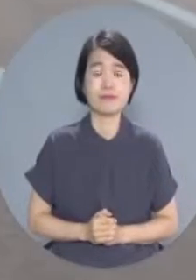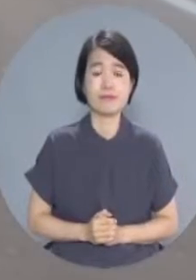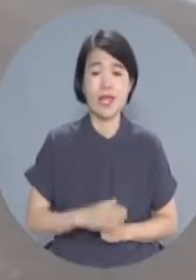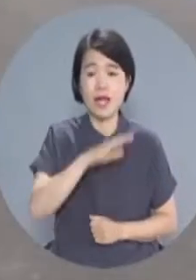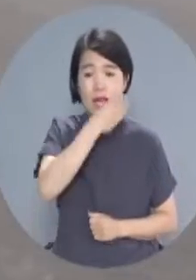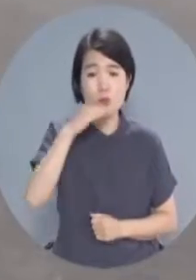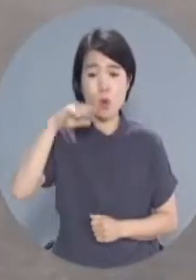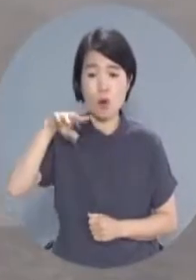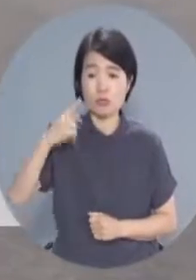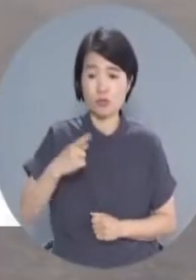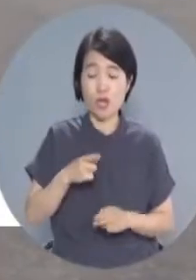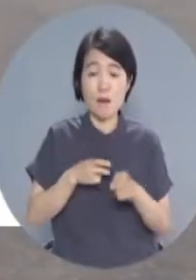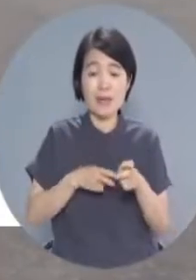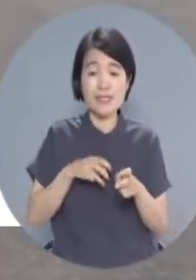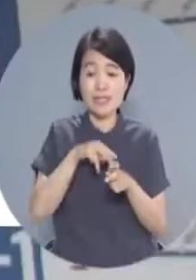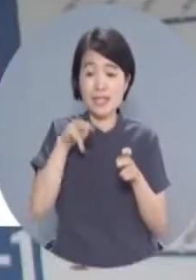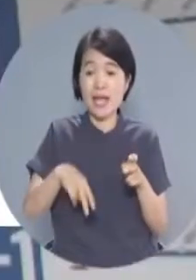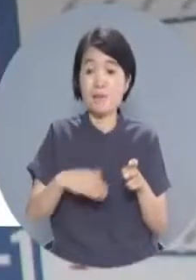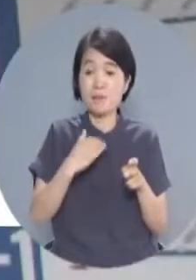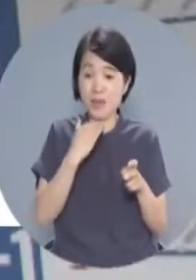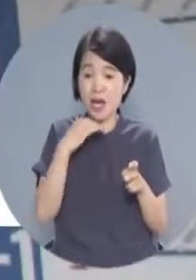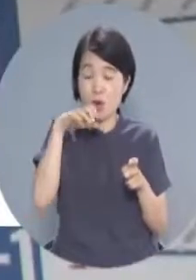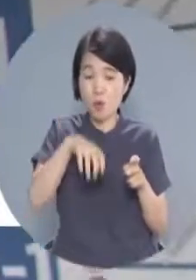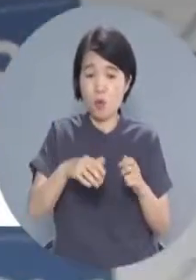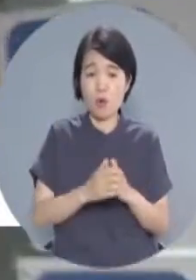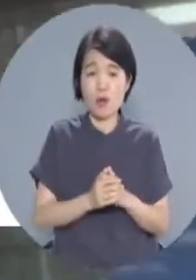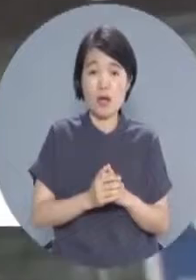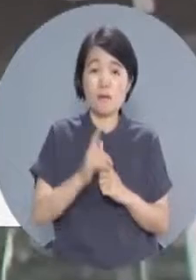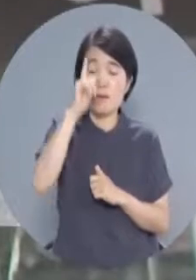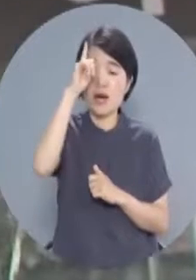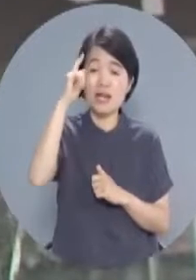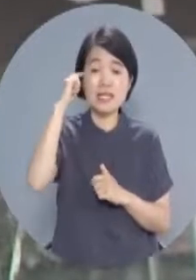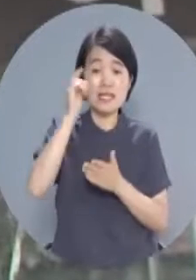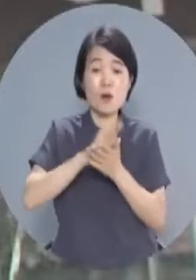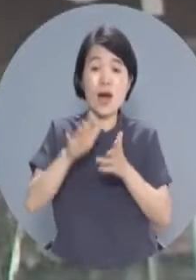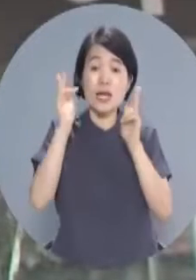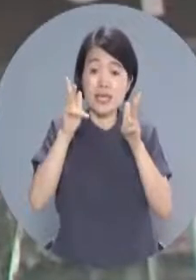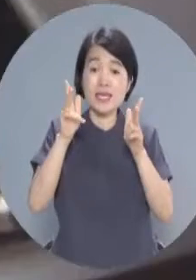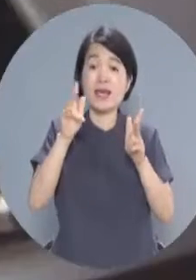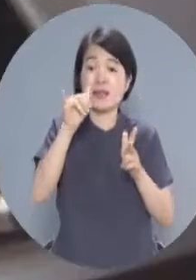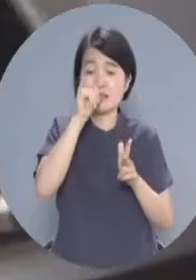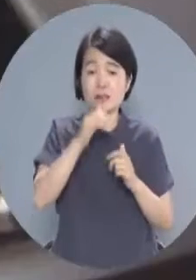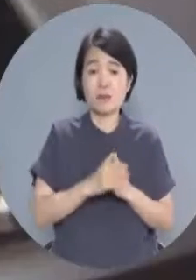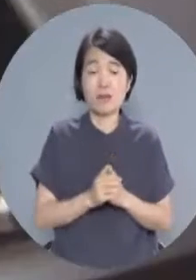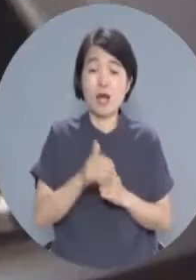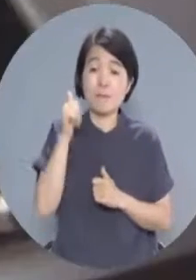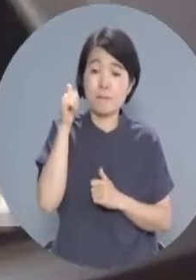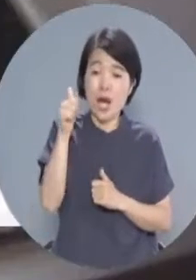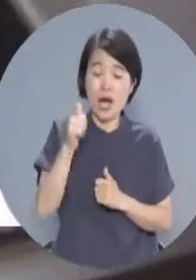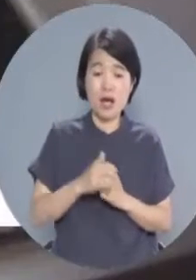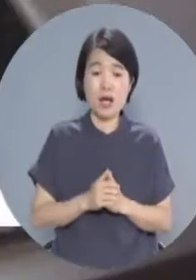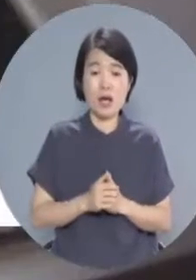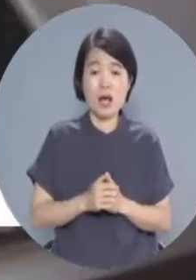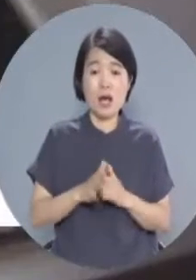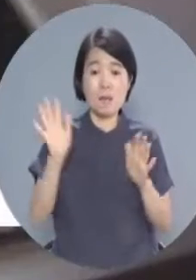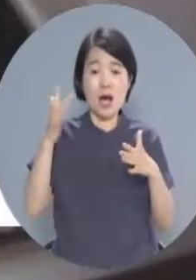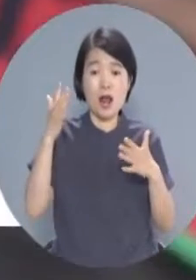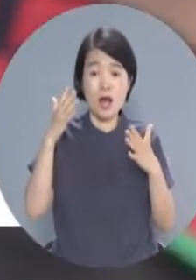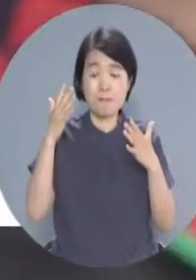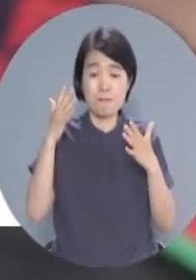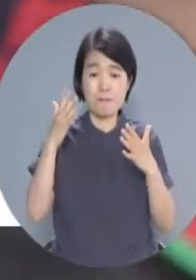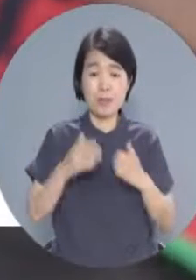강원도 원주의 한 버스 승강장입니다. 지붕 쪽에 에어커튼이라는 장치가 달려 있습니다. 버튼을 누르면 여기서 바람이